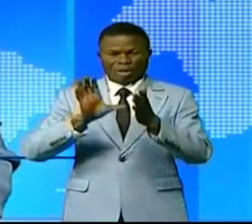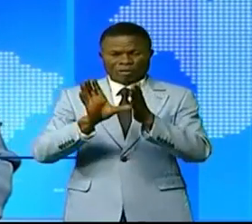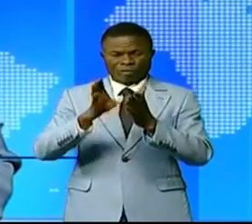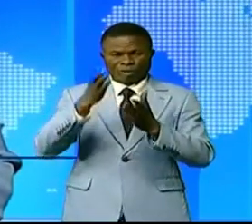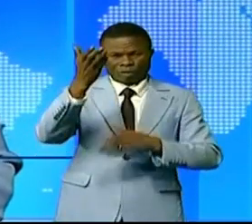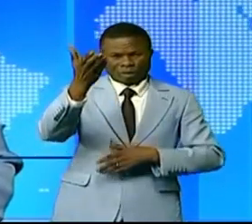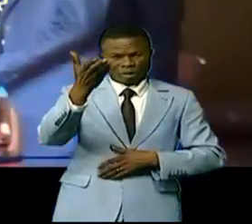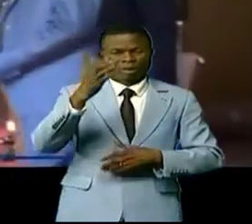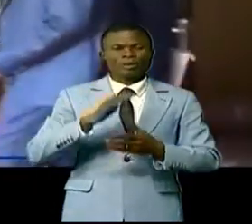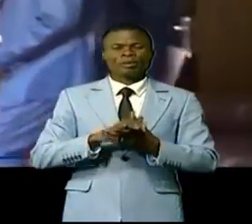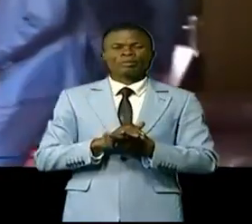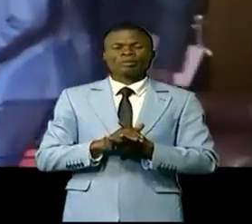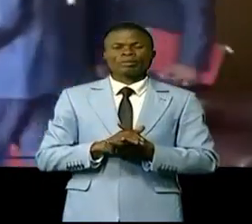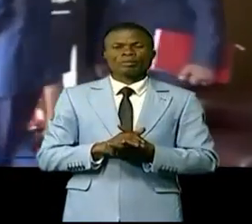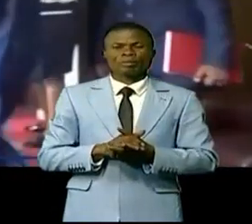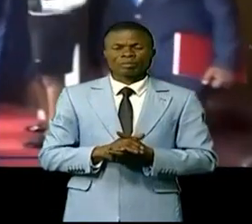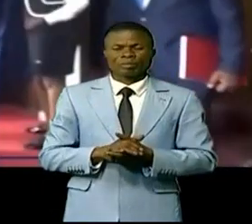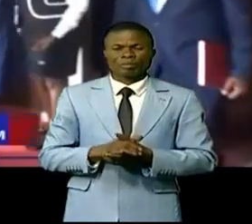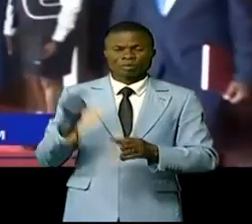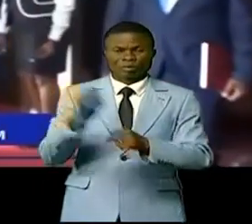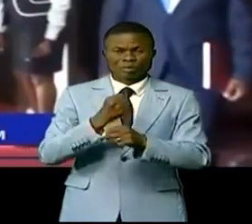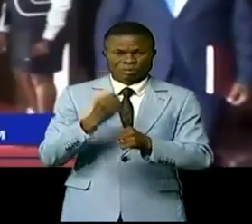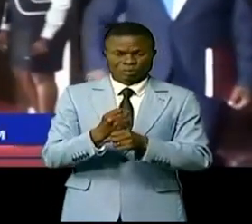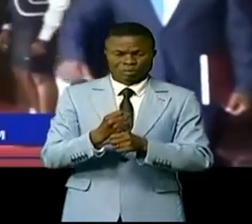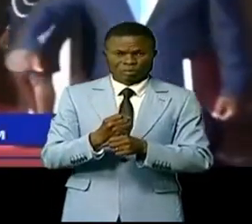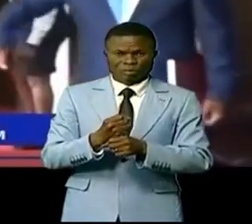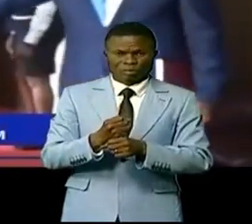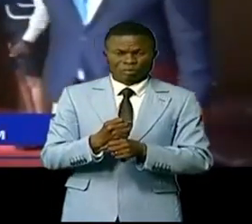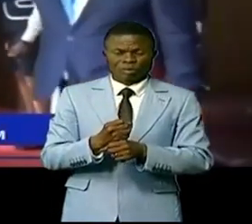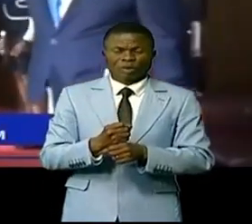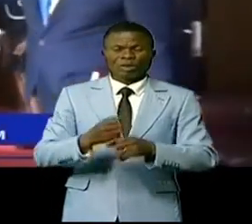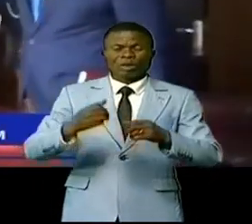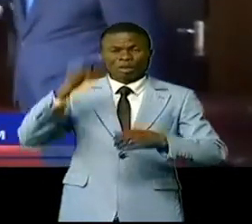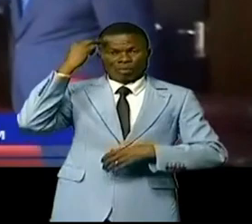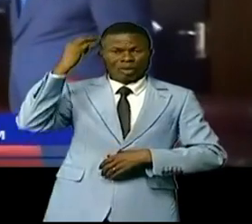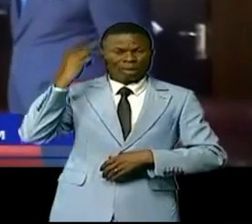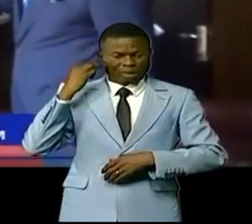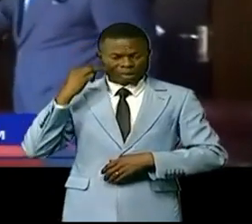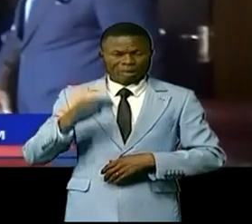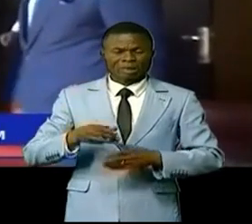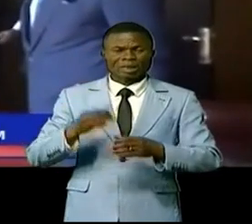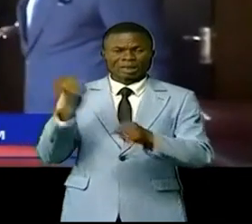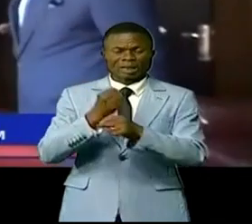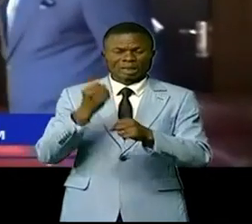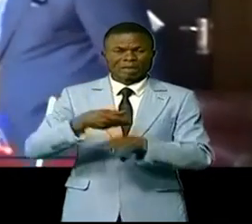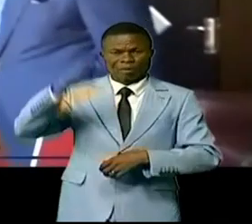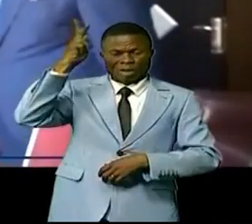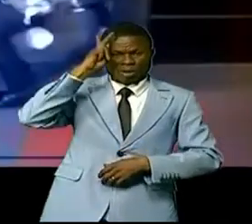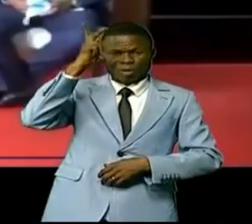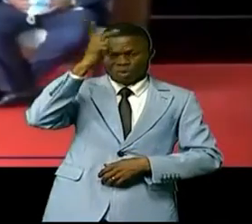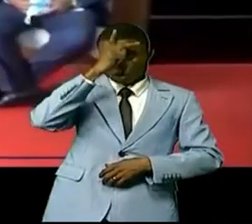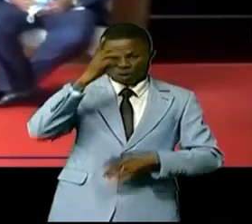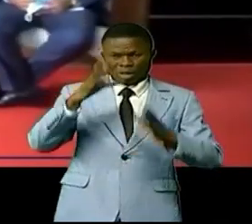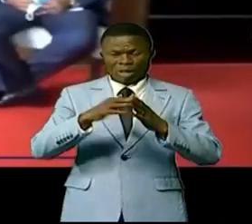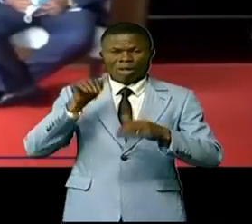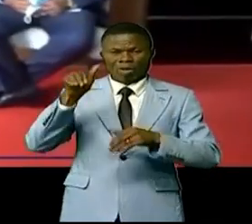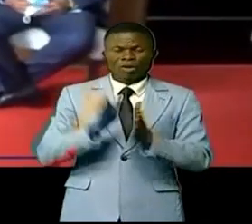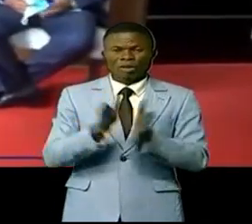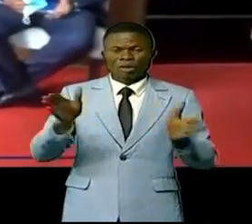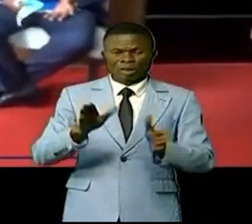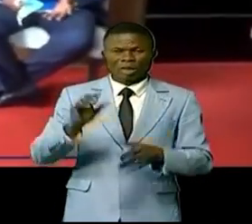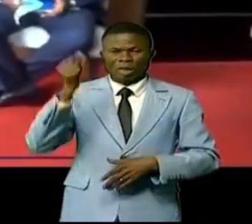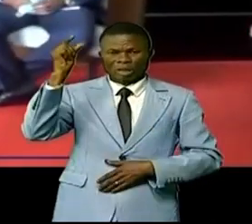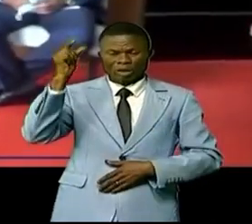Mumba. Cette séance de travail du patron des infrastructures du Haut-Katanga, Miguel Kachal-Katem, avec le DG de la GECAMINE